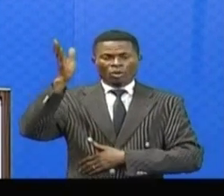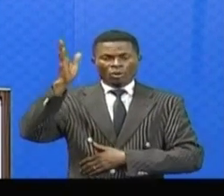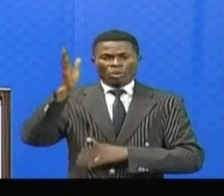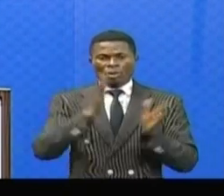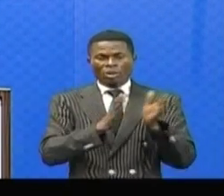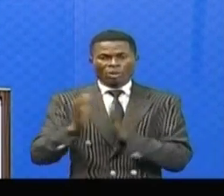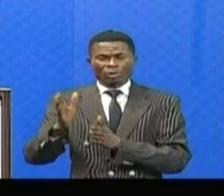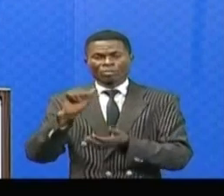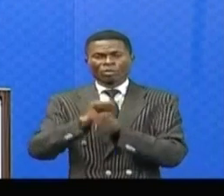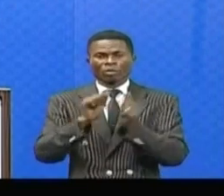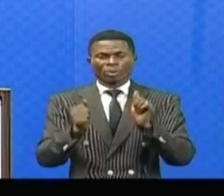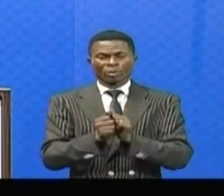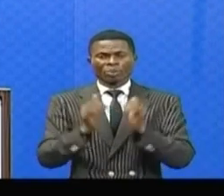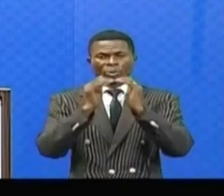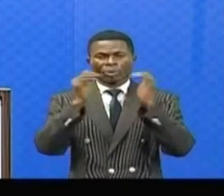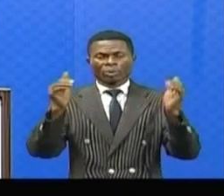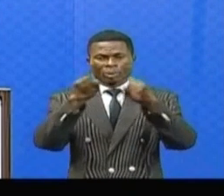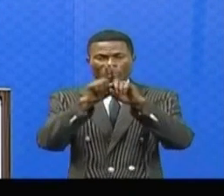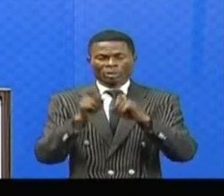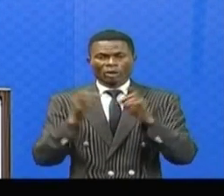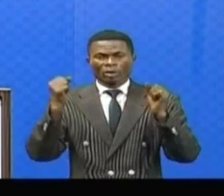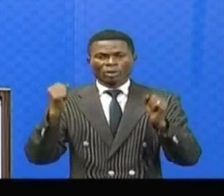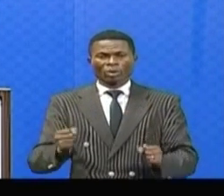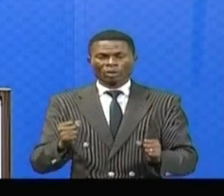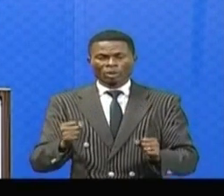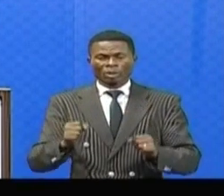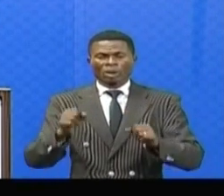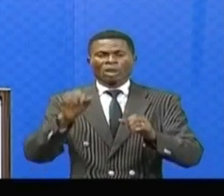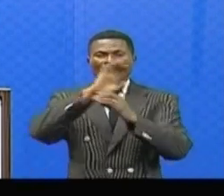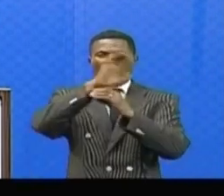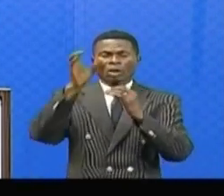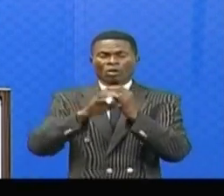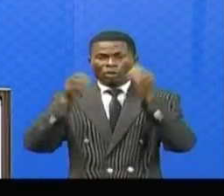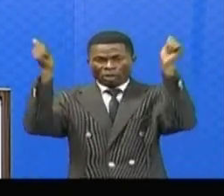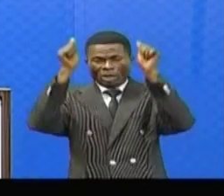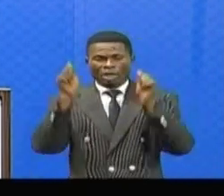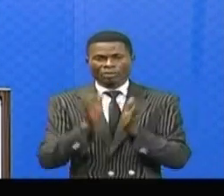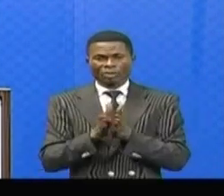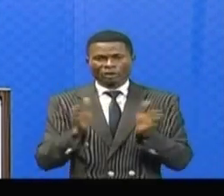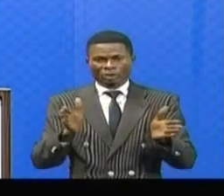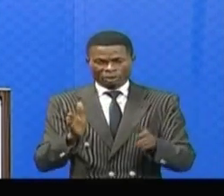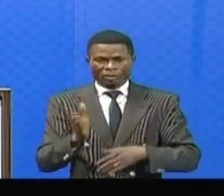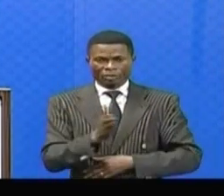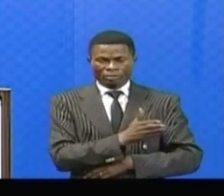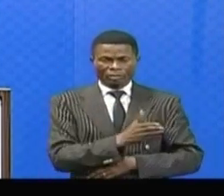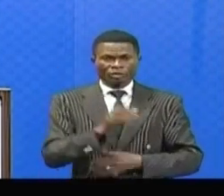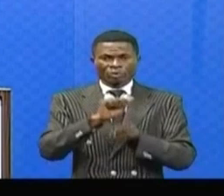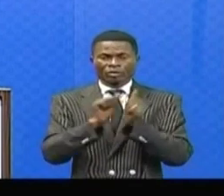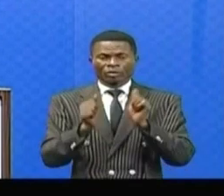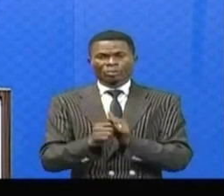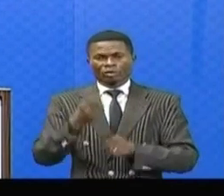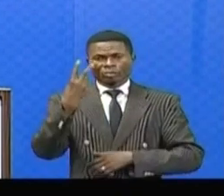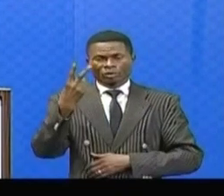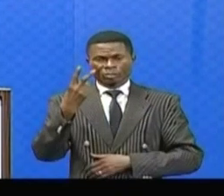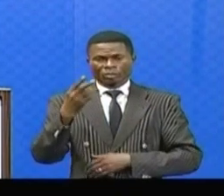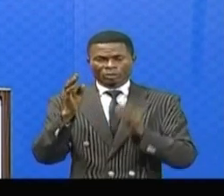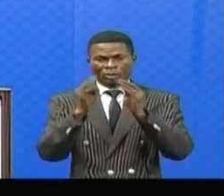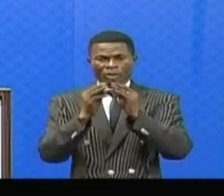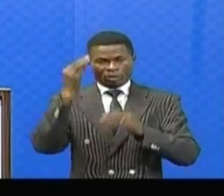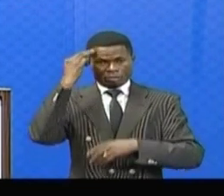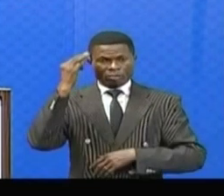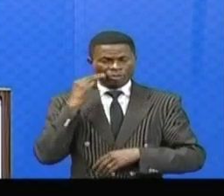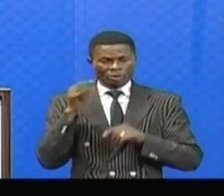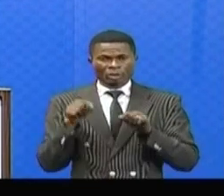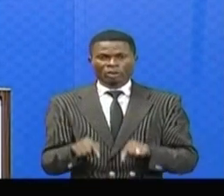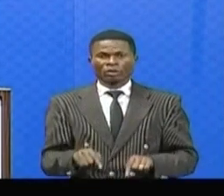aux problématiques de paix et de stabilité sur le continent. Au chapitre 2 du Conseil de ministres de